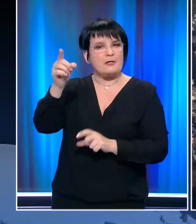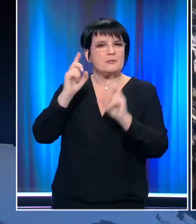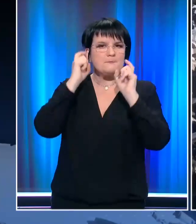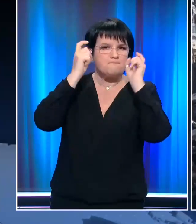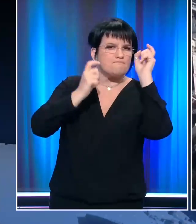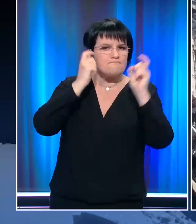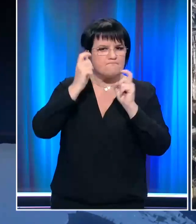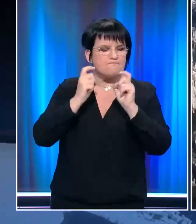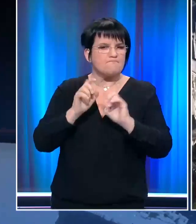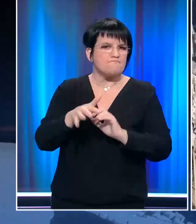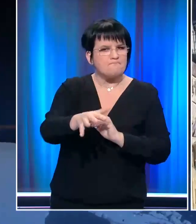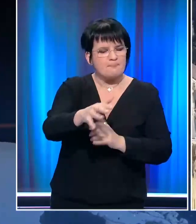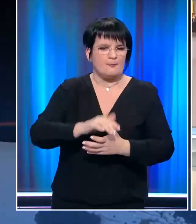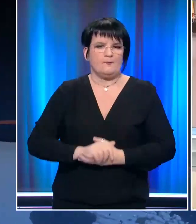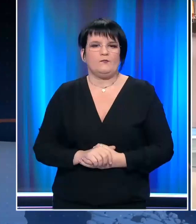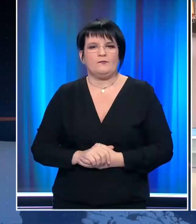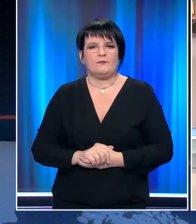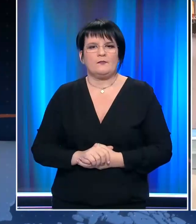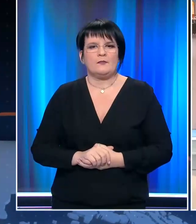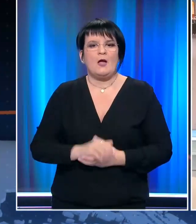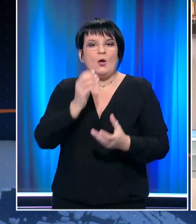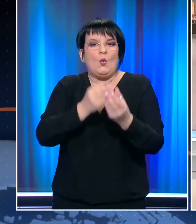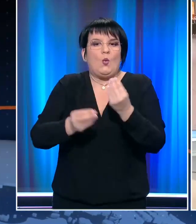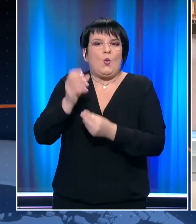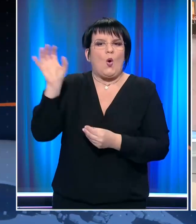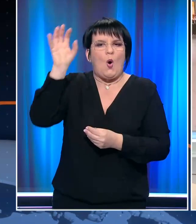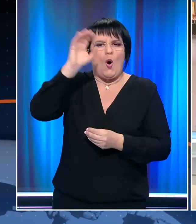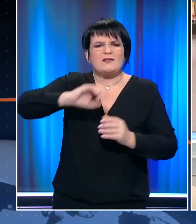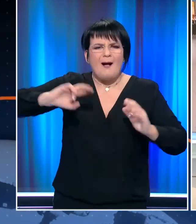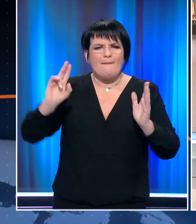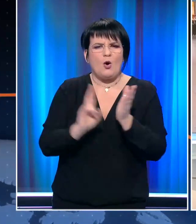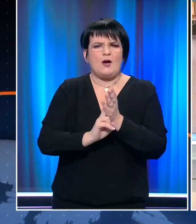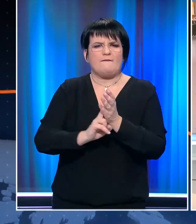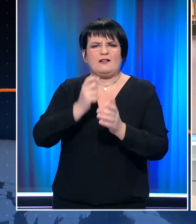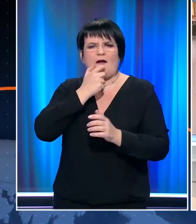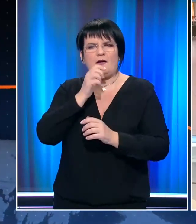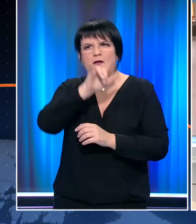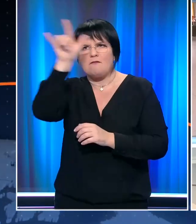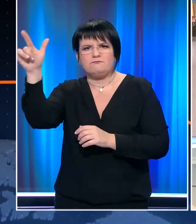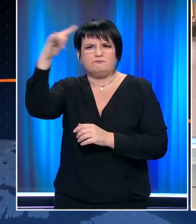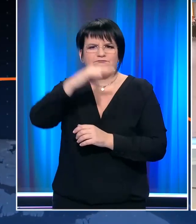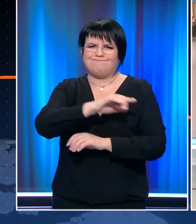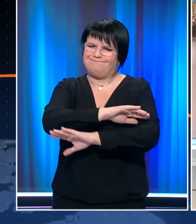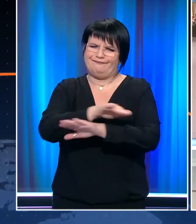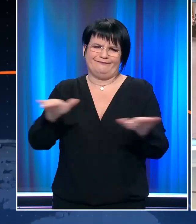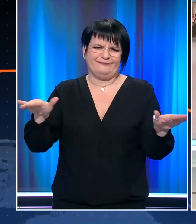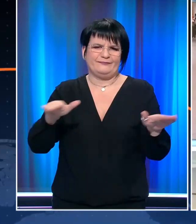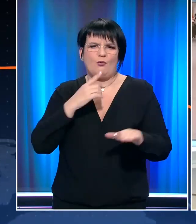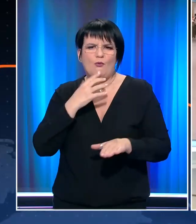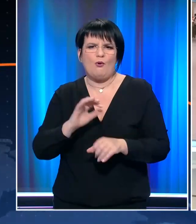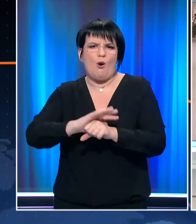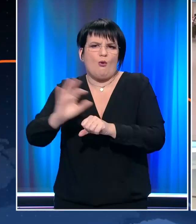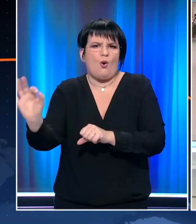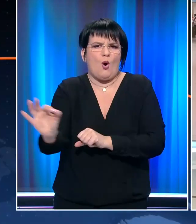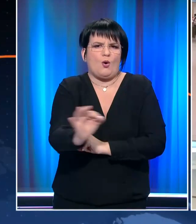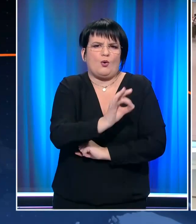εξετάζουν το ενδεχόμενο. A growing number of countries are banning travel from the United Kingdom to block a new strain of coronavirus